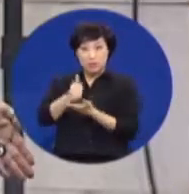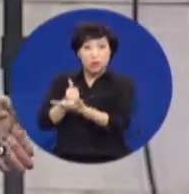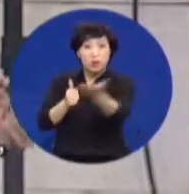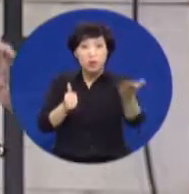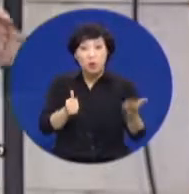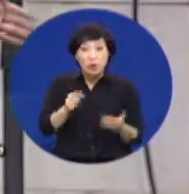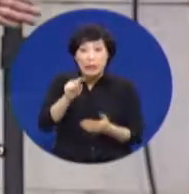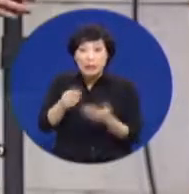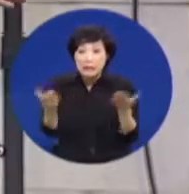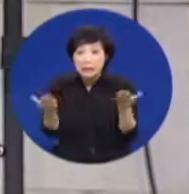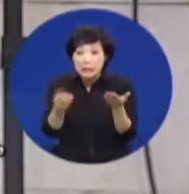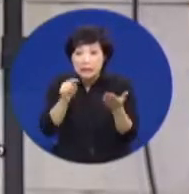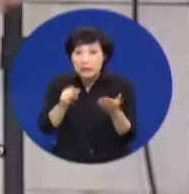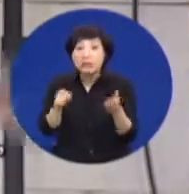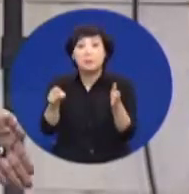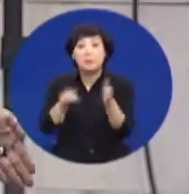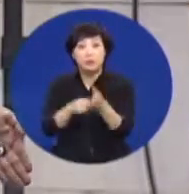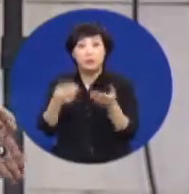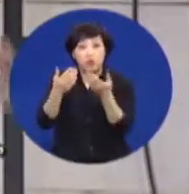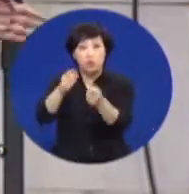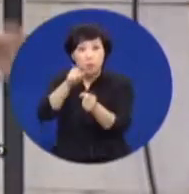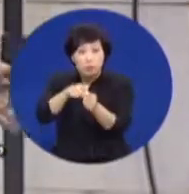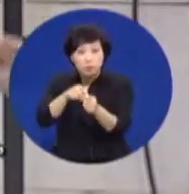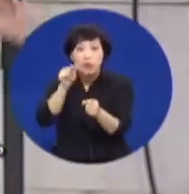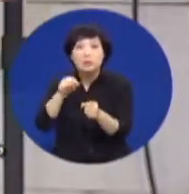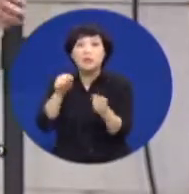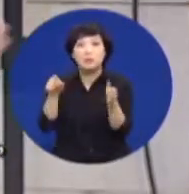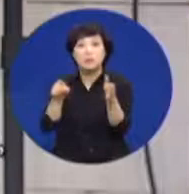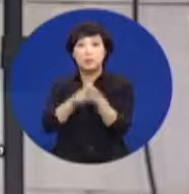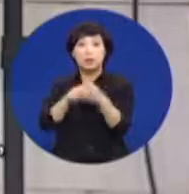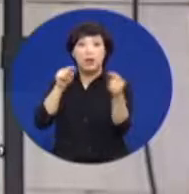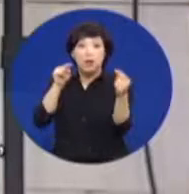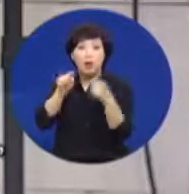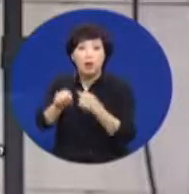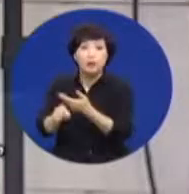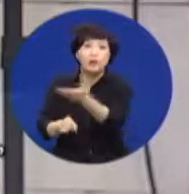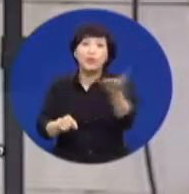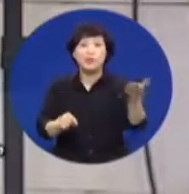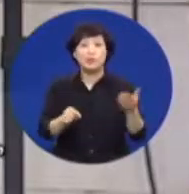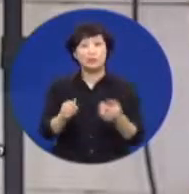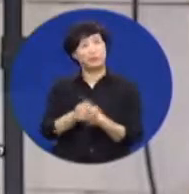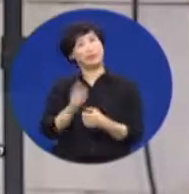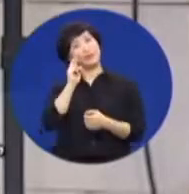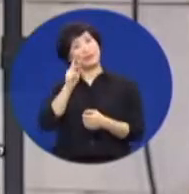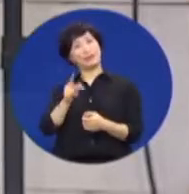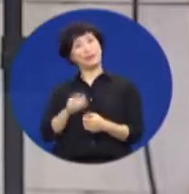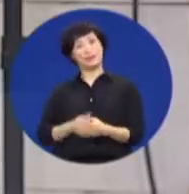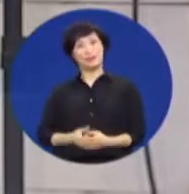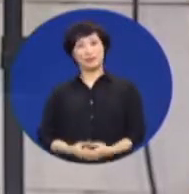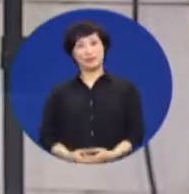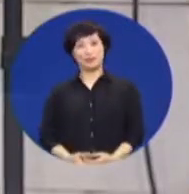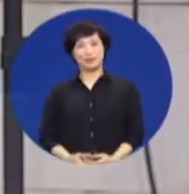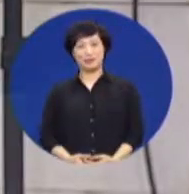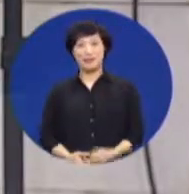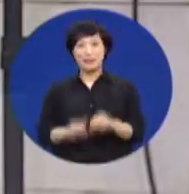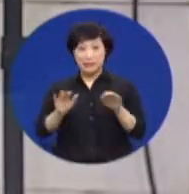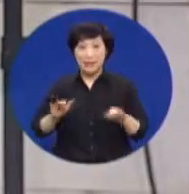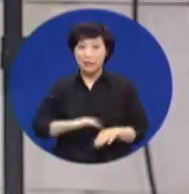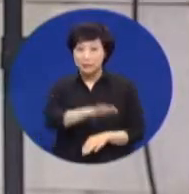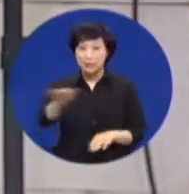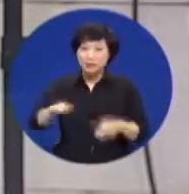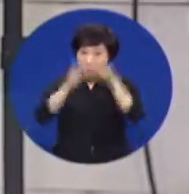너희에게 이런 믿음을 주려 한다 하는 믿음이 틀리면 당신이 틀린 거야. 그래서